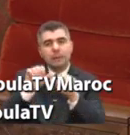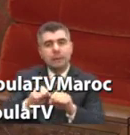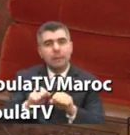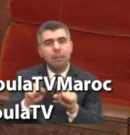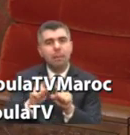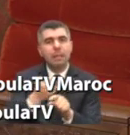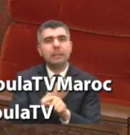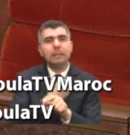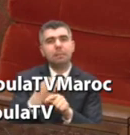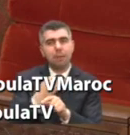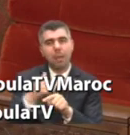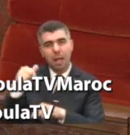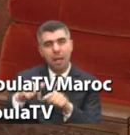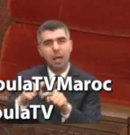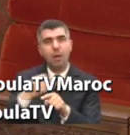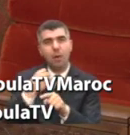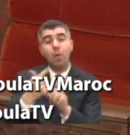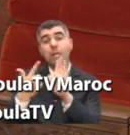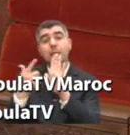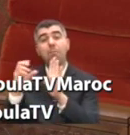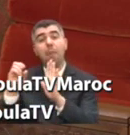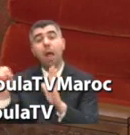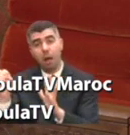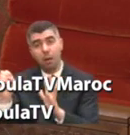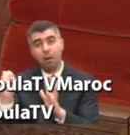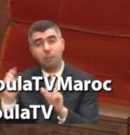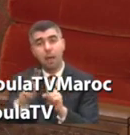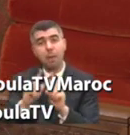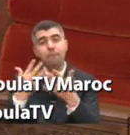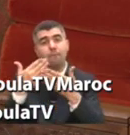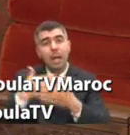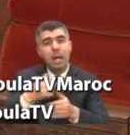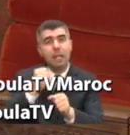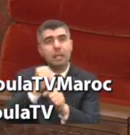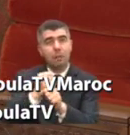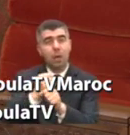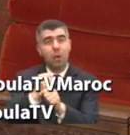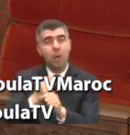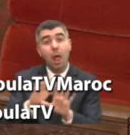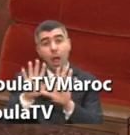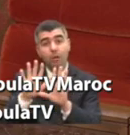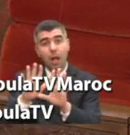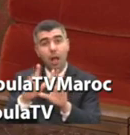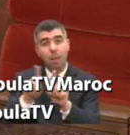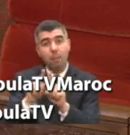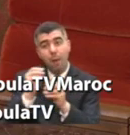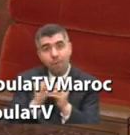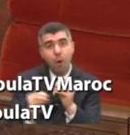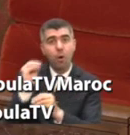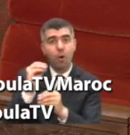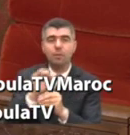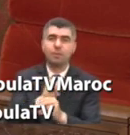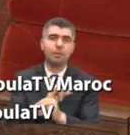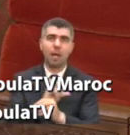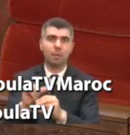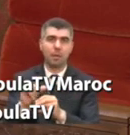700 في الوقت اللي هذه عامين 197. إيوا راه كاين مجهود، راه ما يمكنش ترفع 10 في سنة واحدة، ما كاين حتى شي نظام يمكن يدير هذا الشيء. وكاين واحد